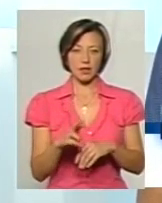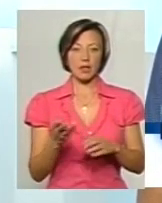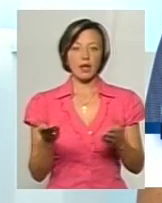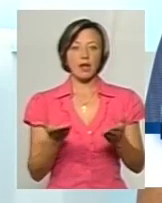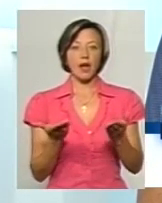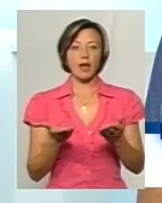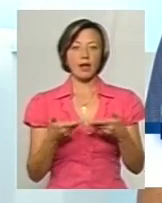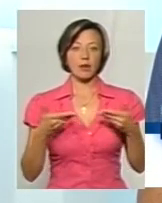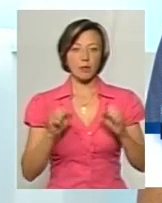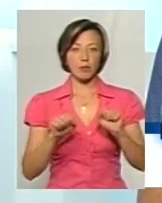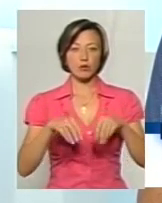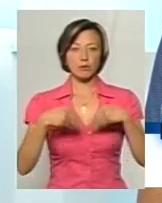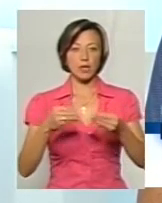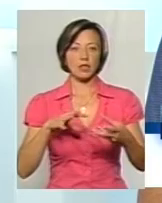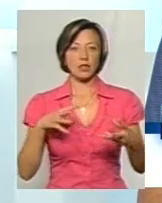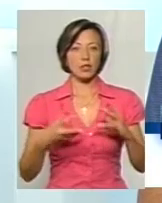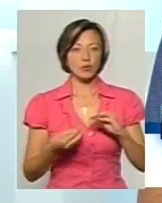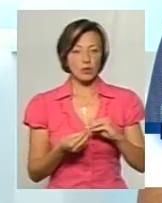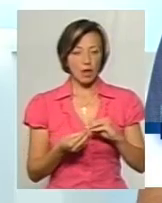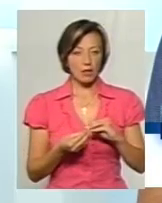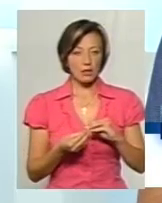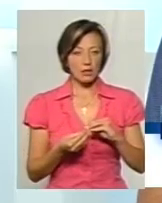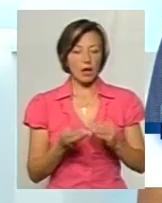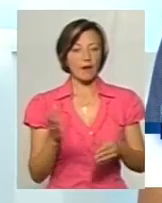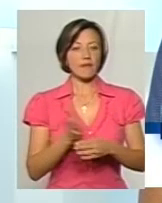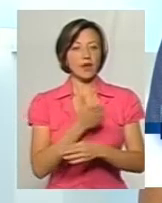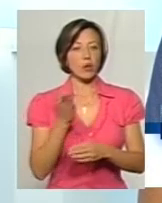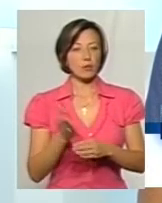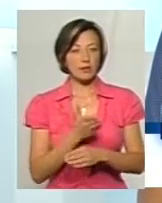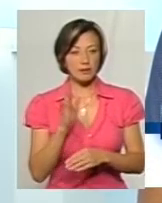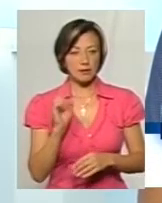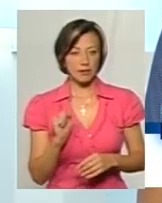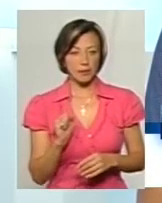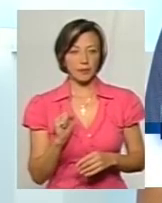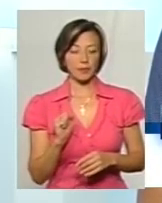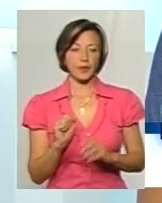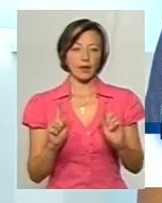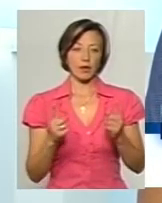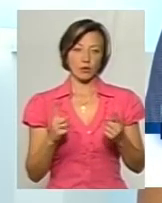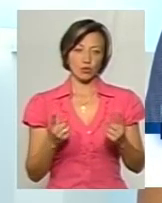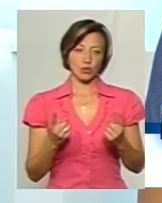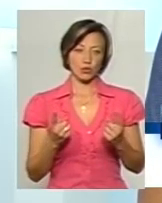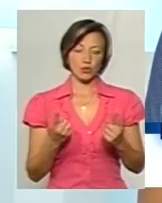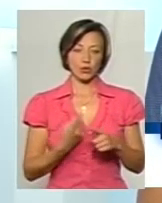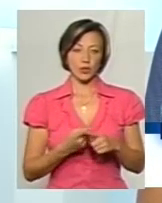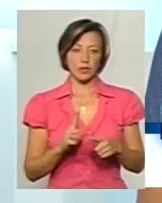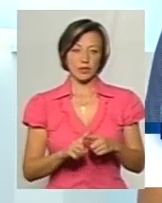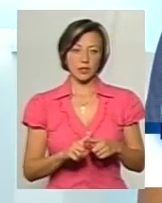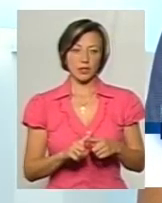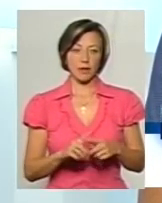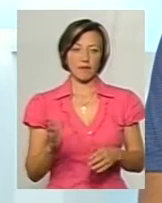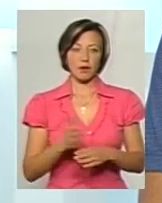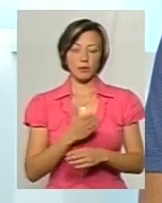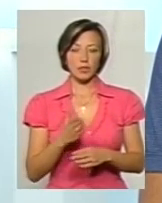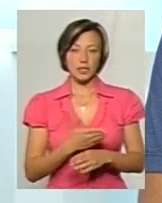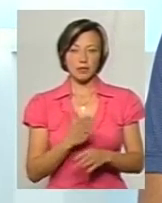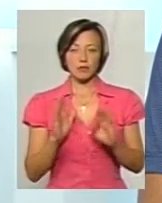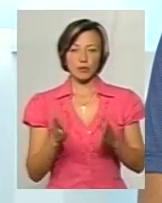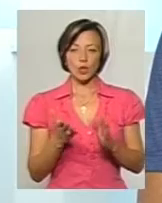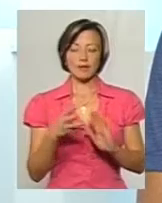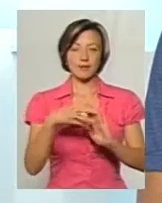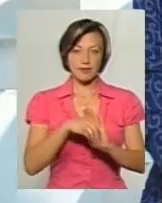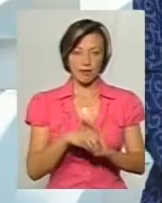можемо дати результат в виробництві, тому що це виробництво, це буде